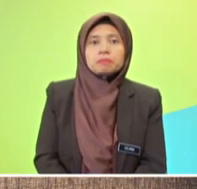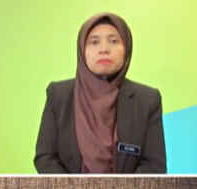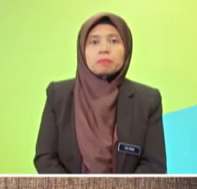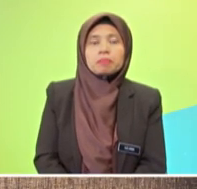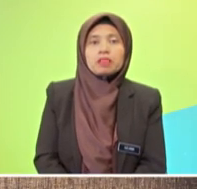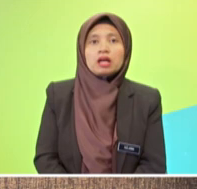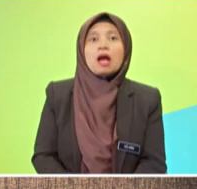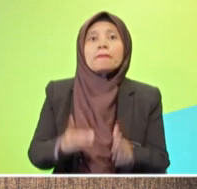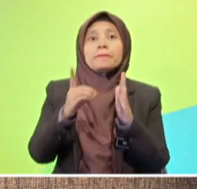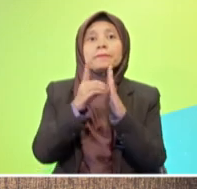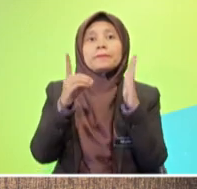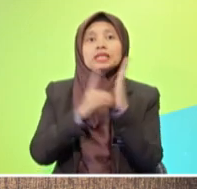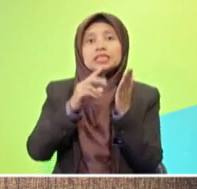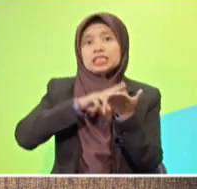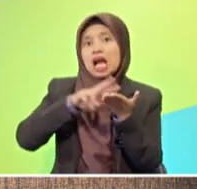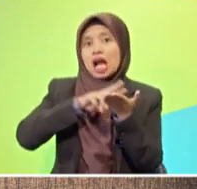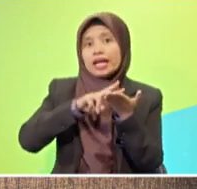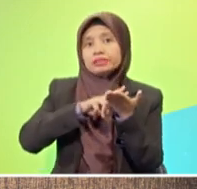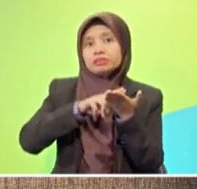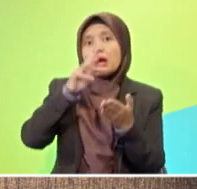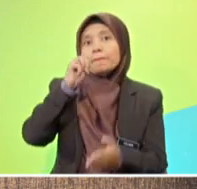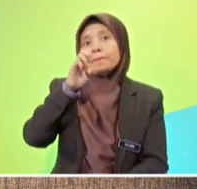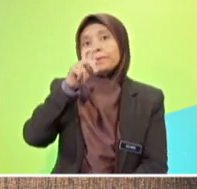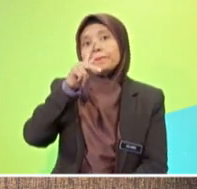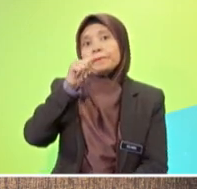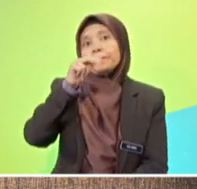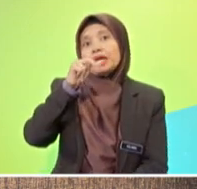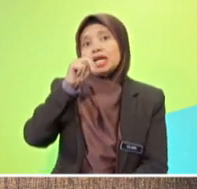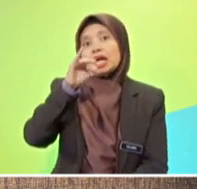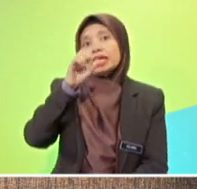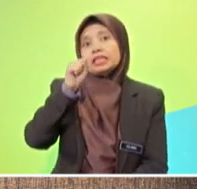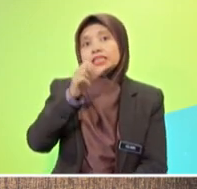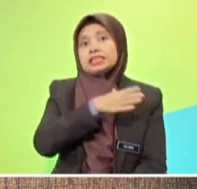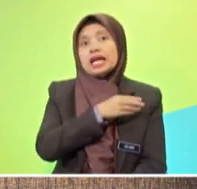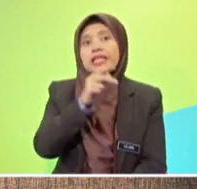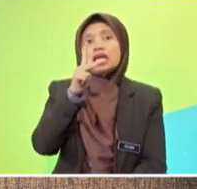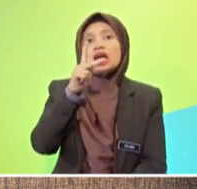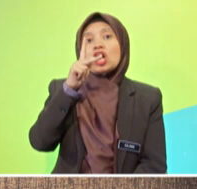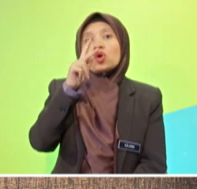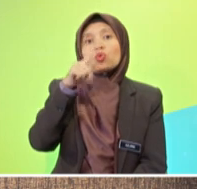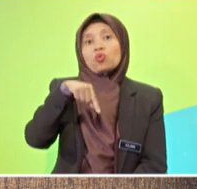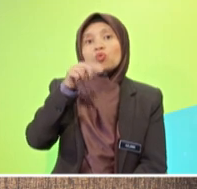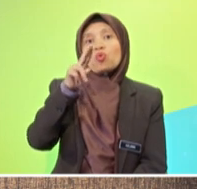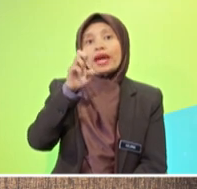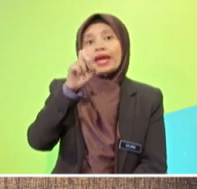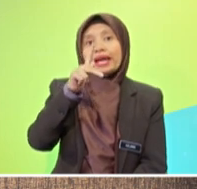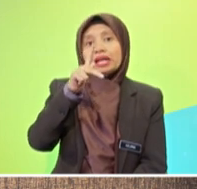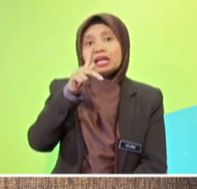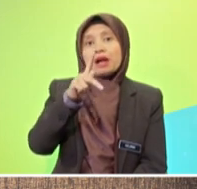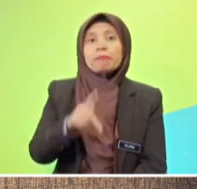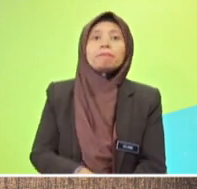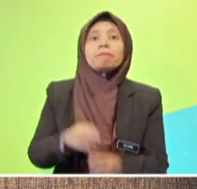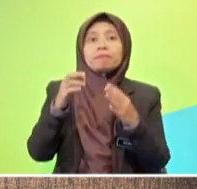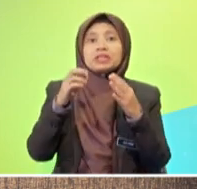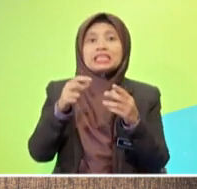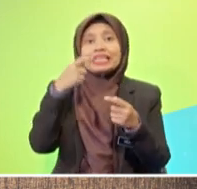berdasarkan bacaan secara mekanis dan teknik bacaan quack pada hemat saya petikan Ini berkisarkan kisah